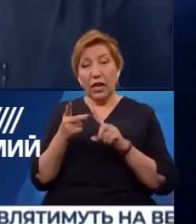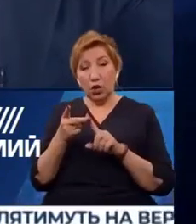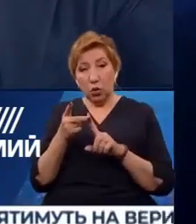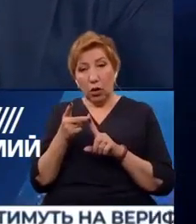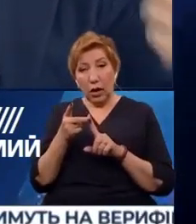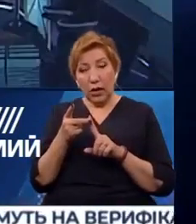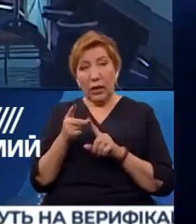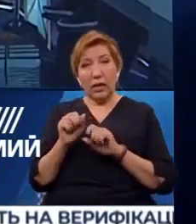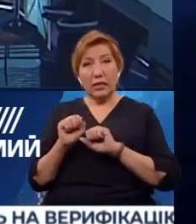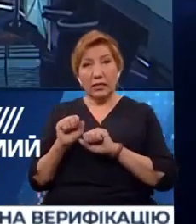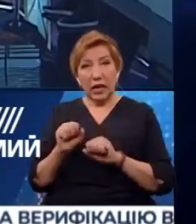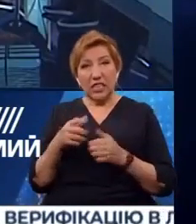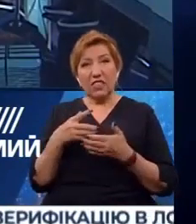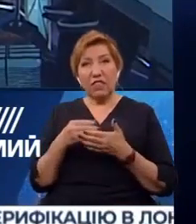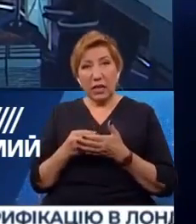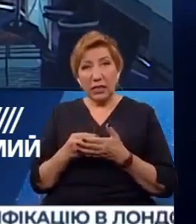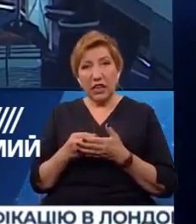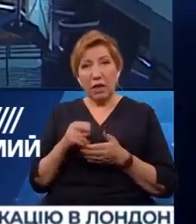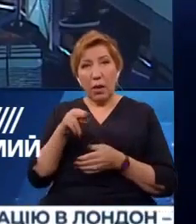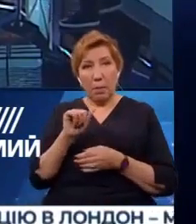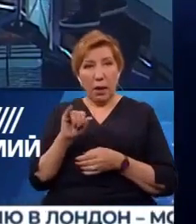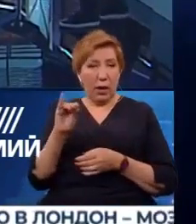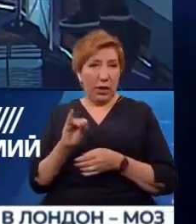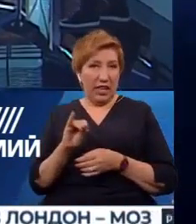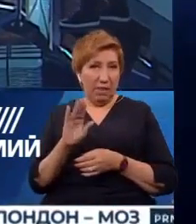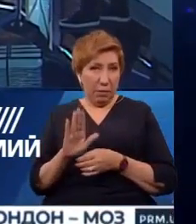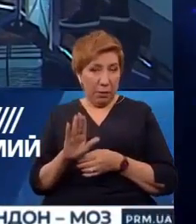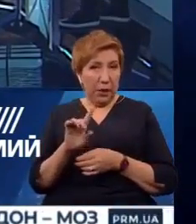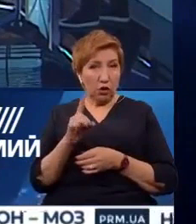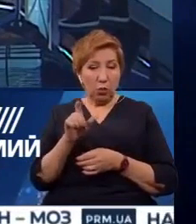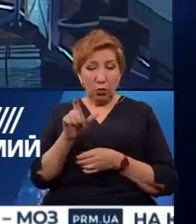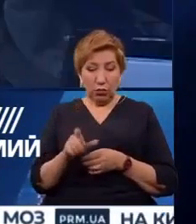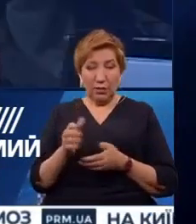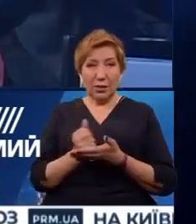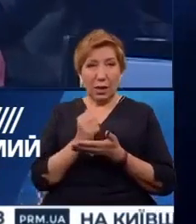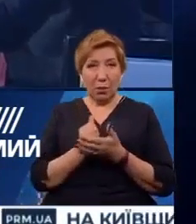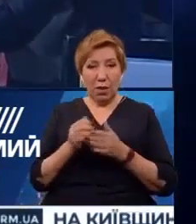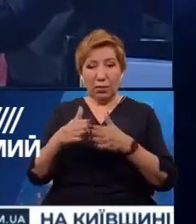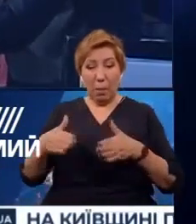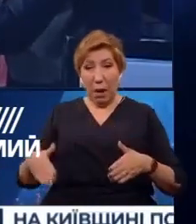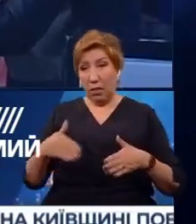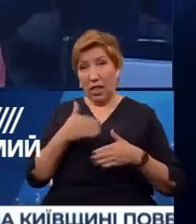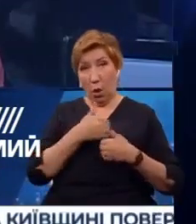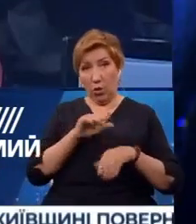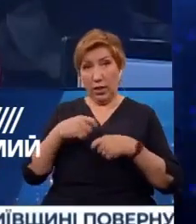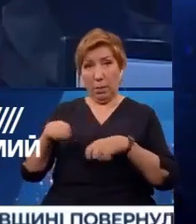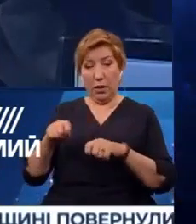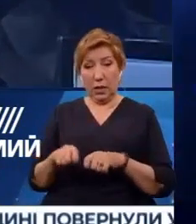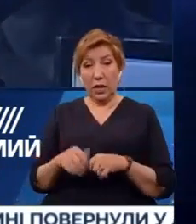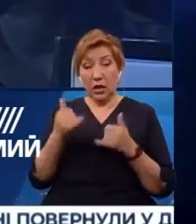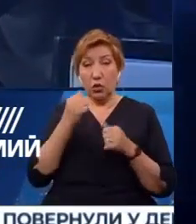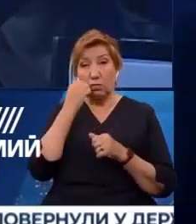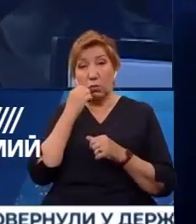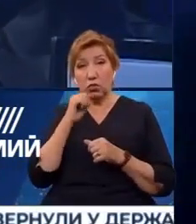друге, захист власників паїв, щоб людина заробляла на паю і не хотіла його продати. Сьогодні